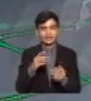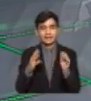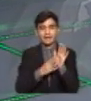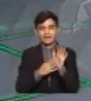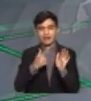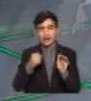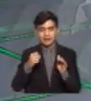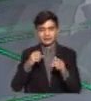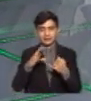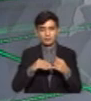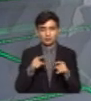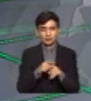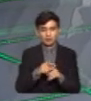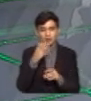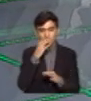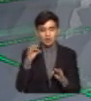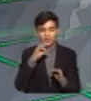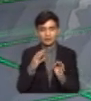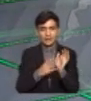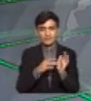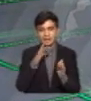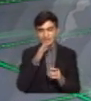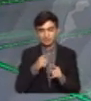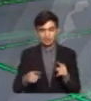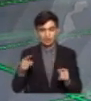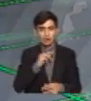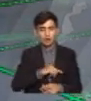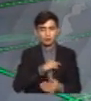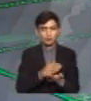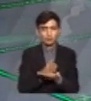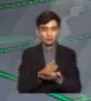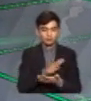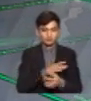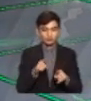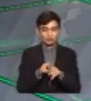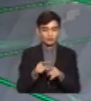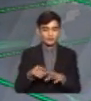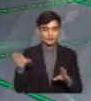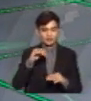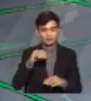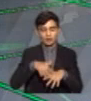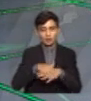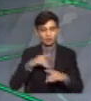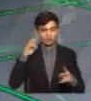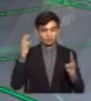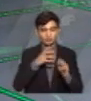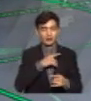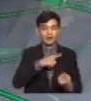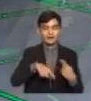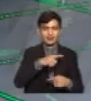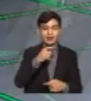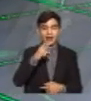болатын жылыжай 9 жыл бойы мүлік ретінде тіркелмей жұмыс істеп келгені жалпақ елге белгілі болды. Кәсіпкер